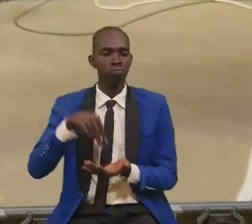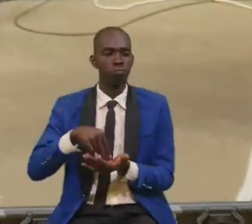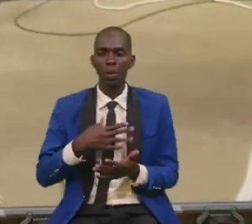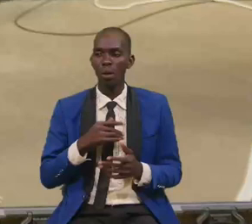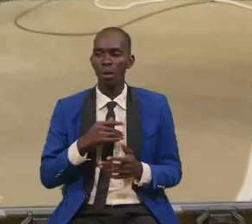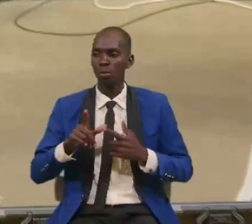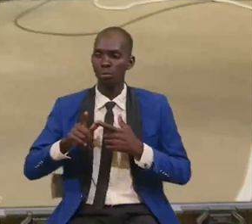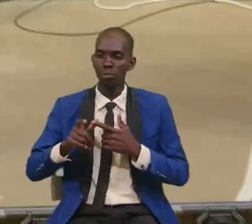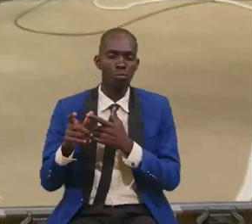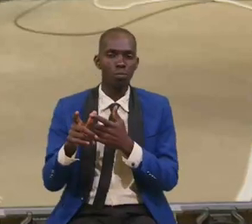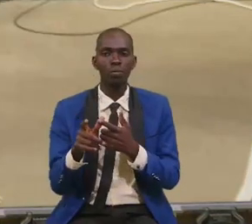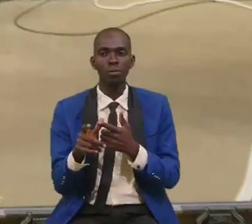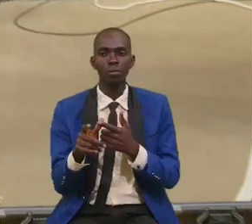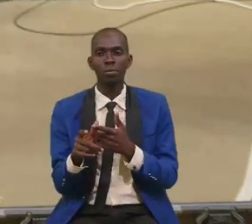Regardez-le.